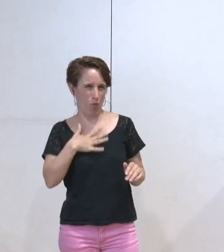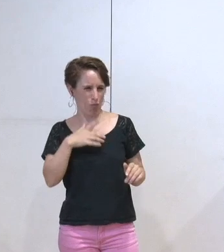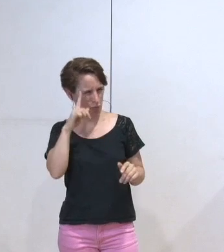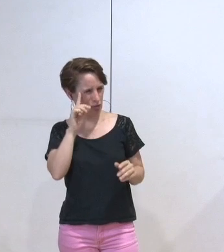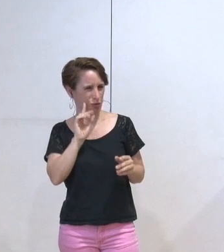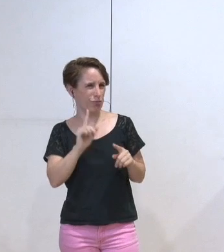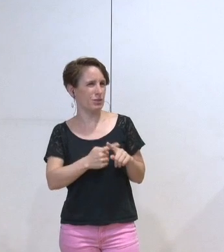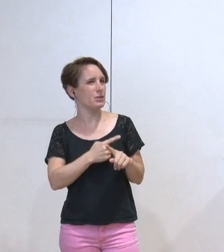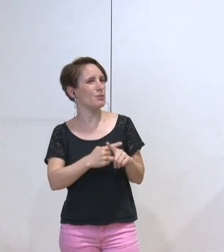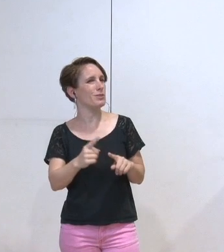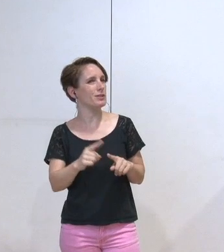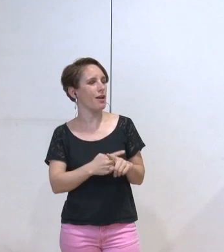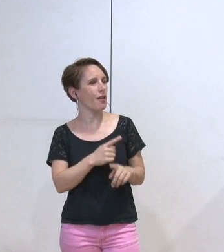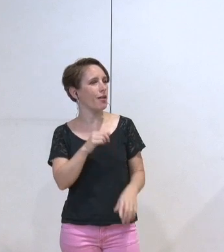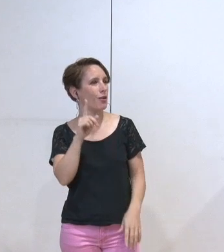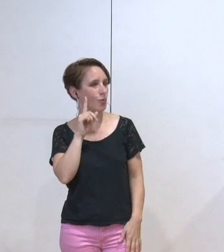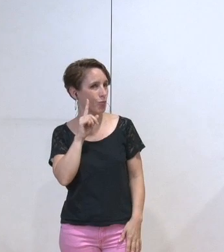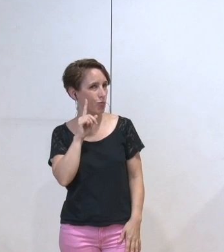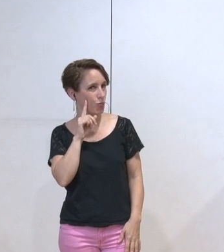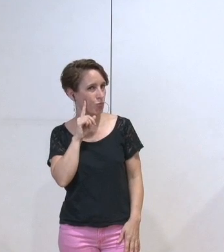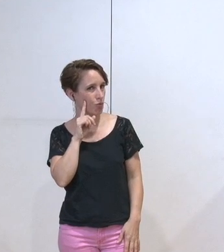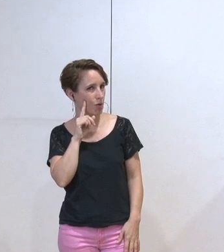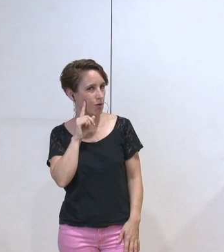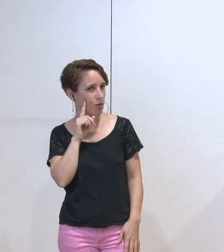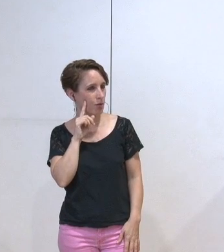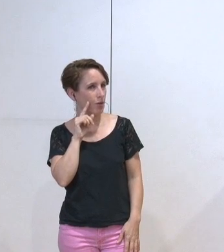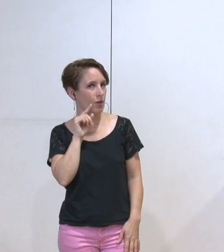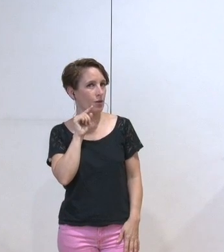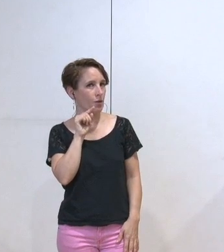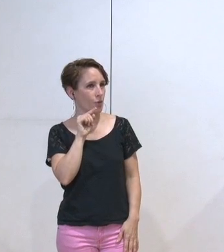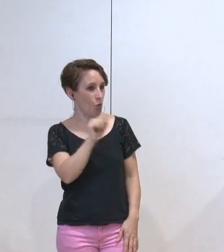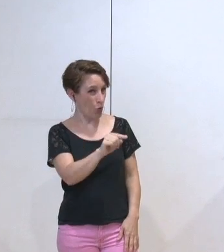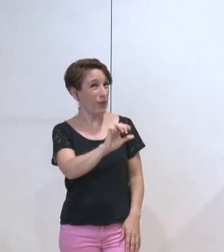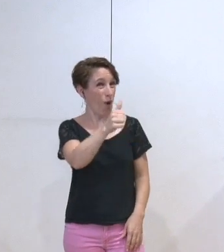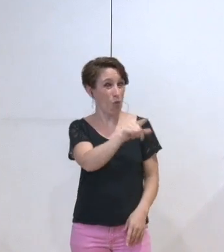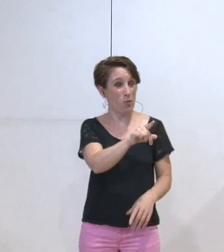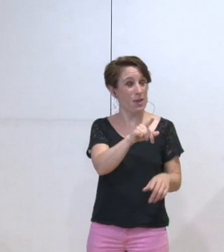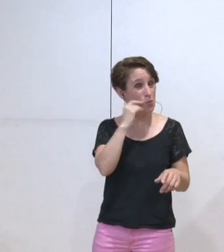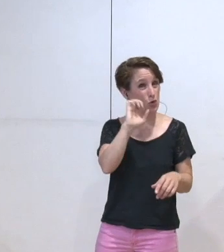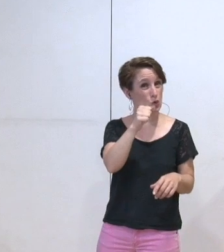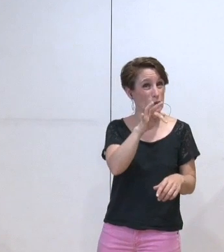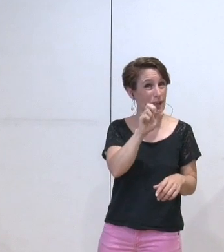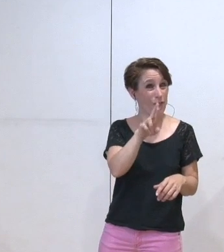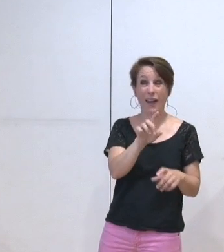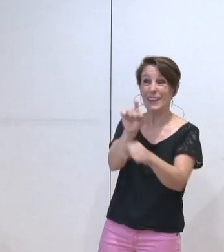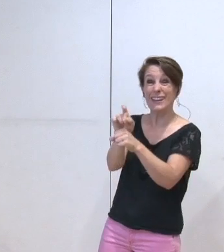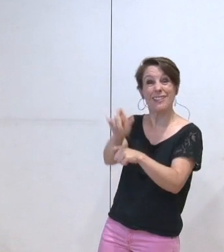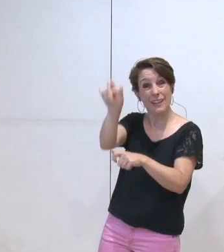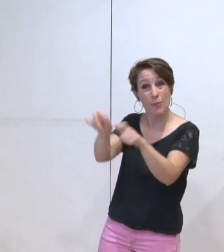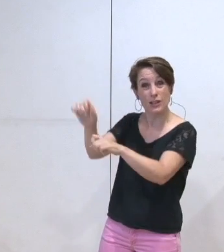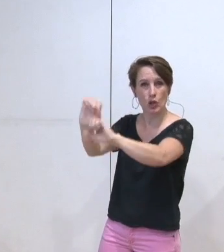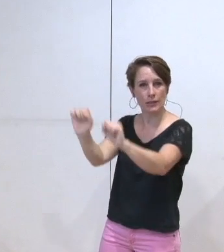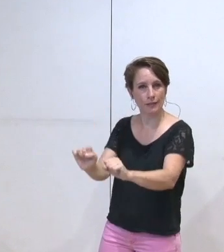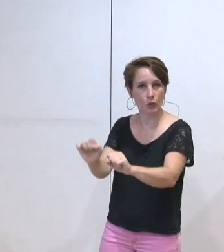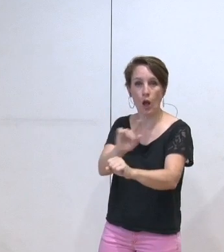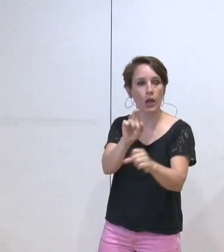biaisé de d'abord critiquer celui qui nettoie avant de critiquer tous ceux qui salissent les